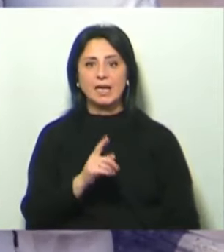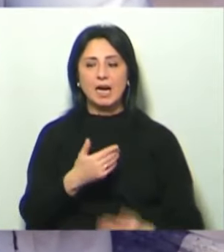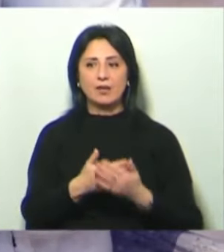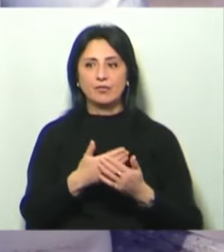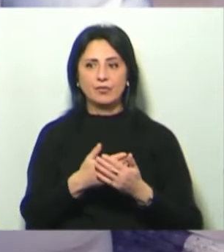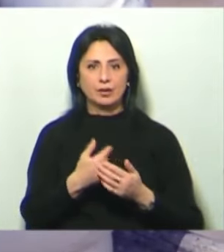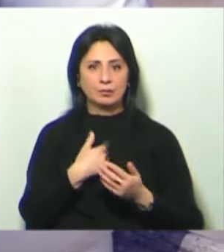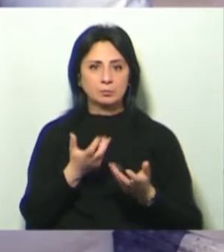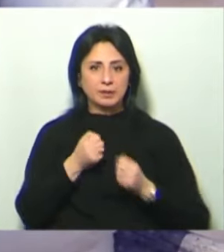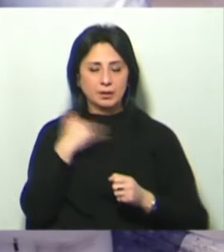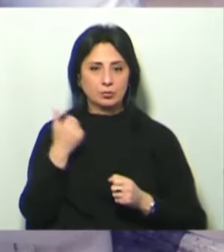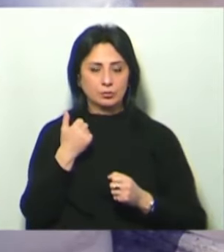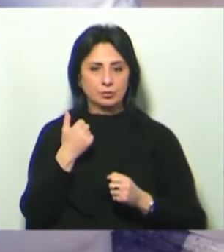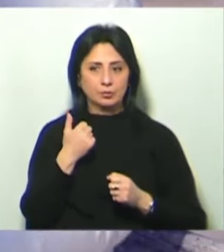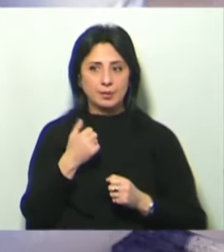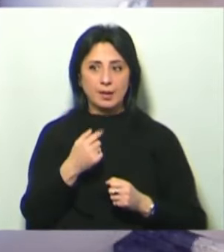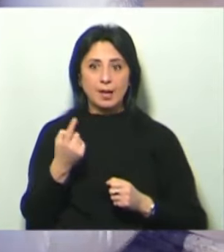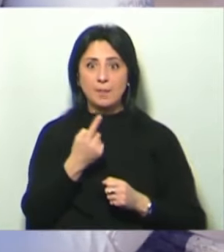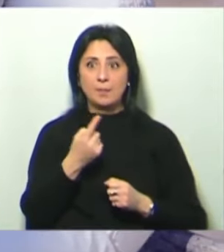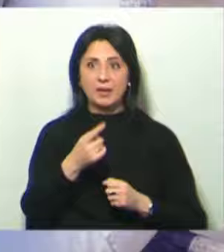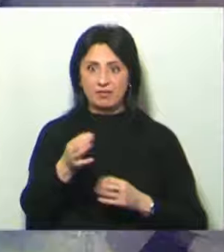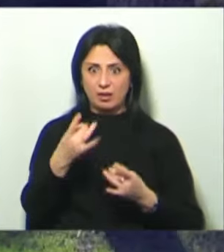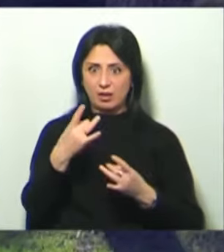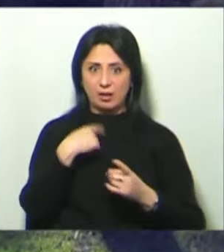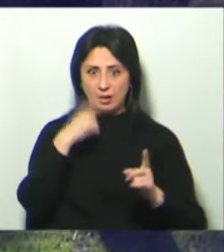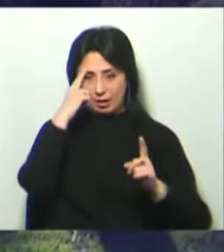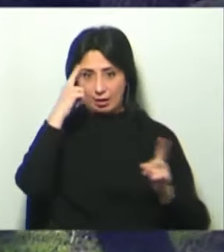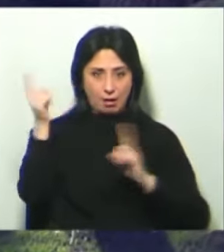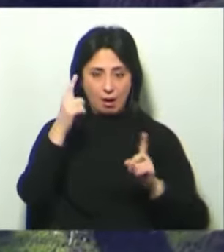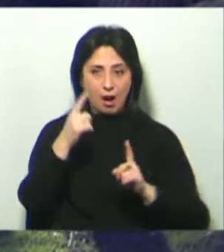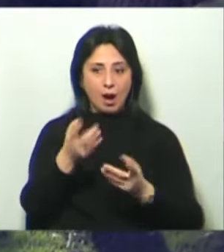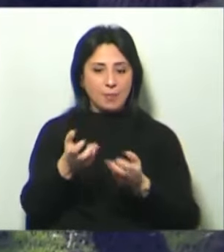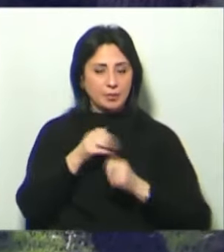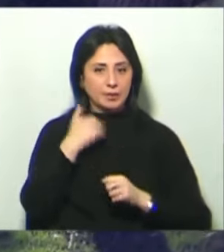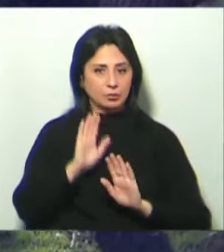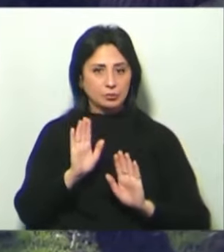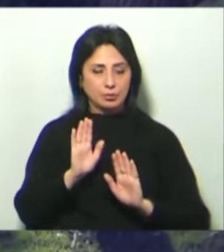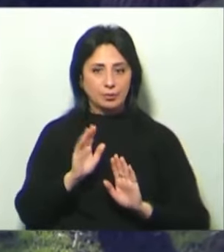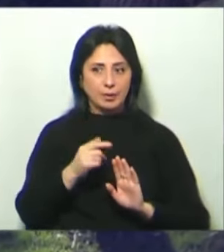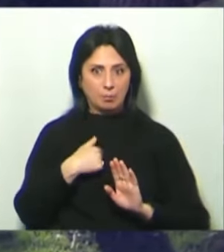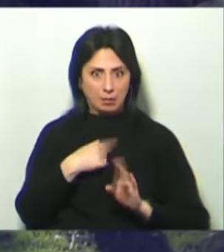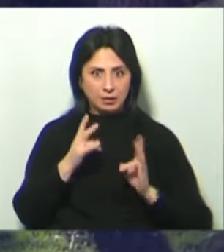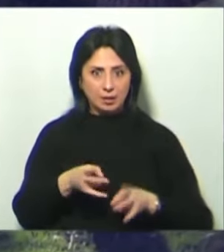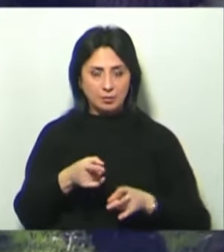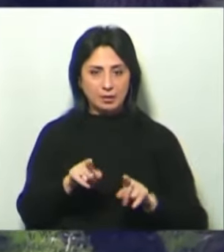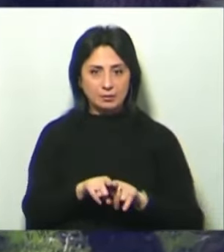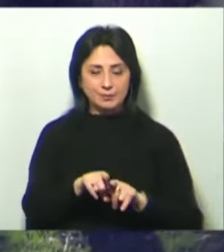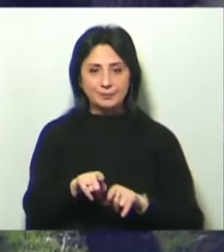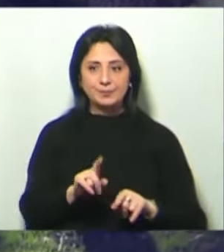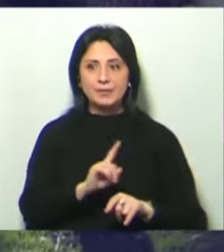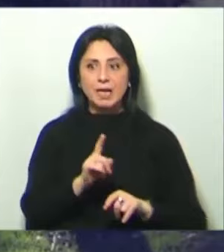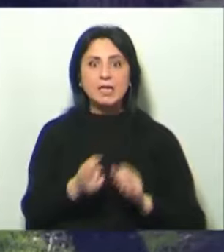რაღაცნაირად არ ღებულობ. აი პირველი რეაქცია ესა გაქვს მშობელს, რომ მე დამემართა ესეთი